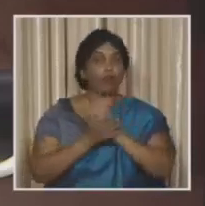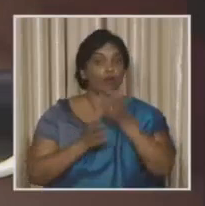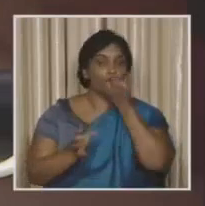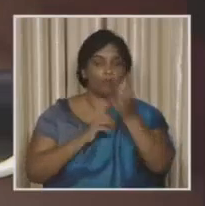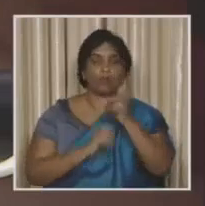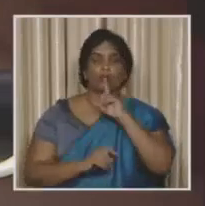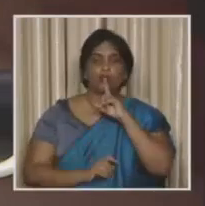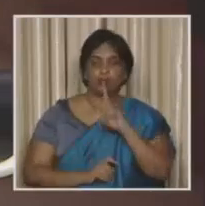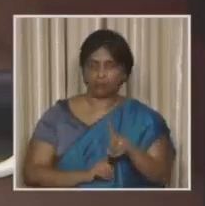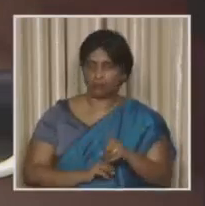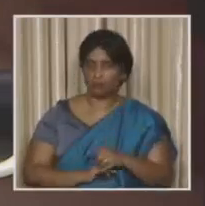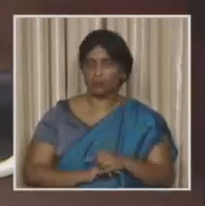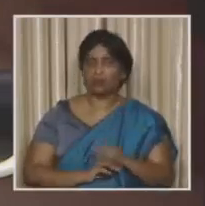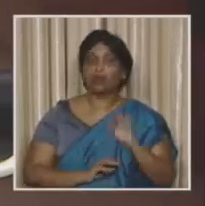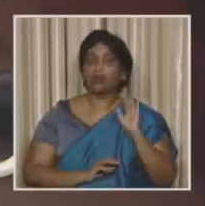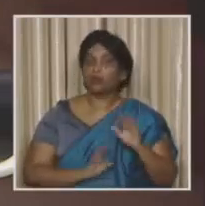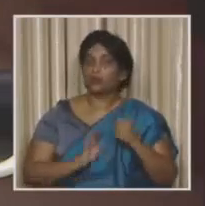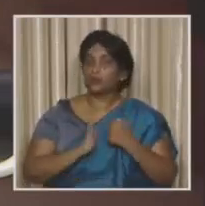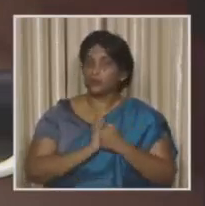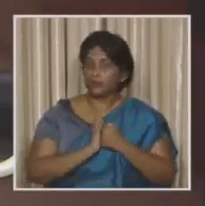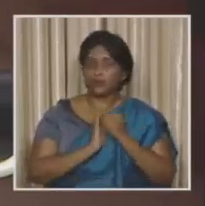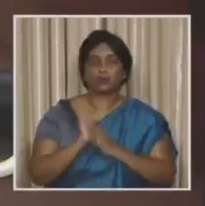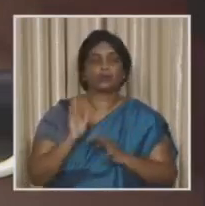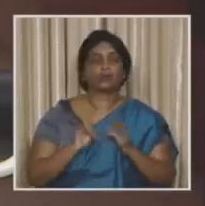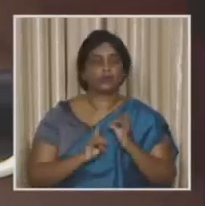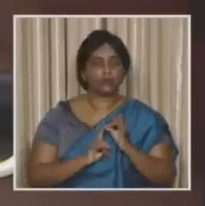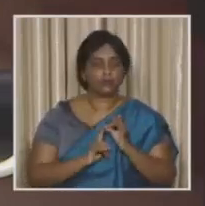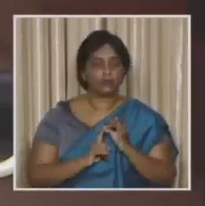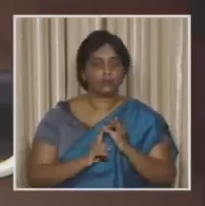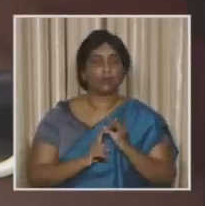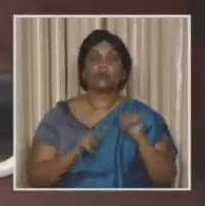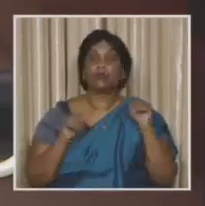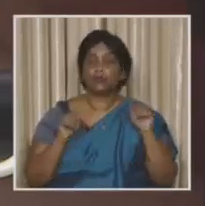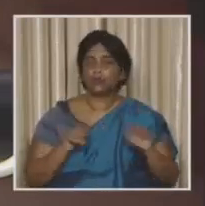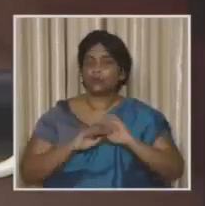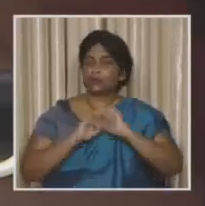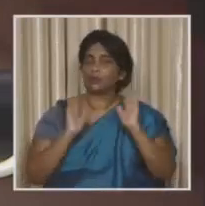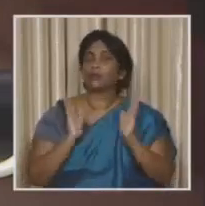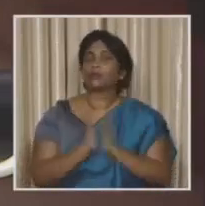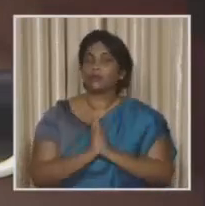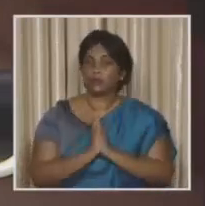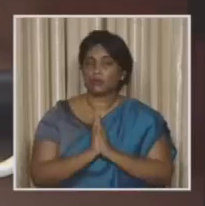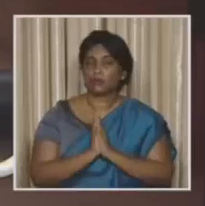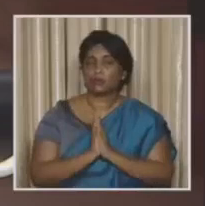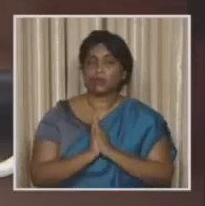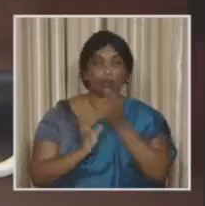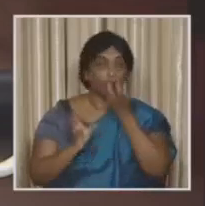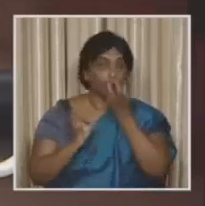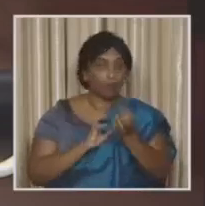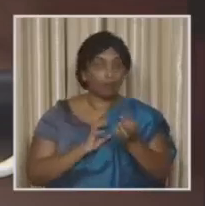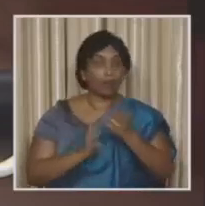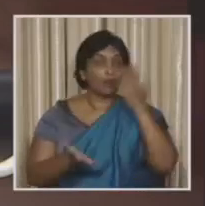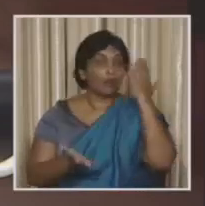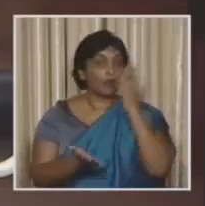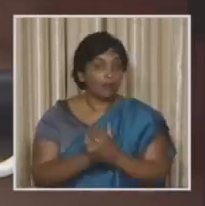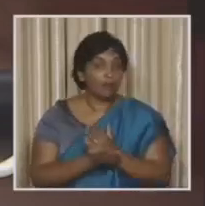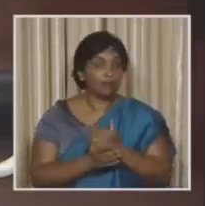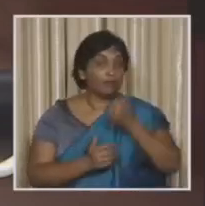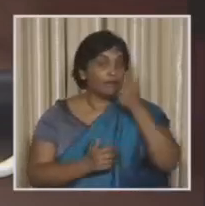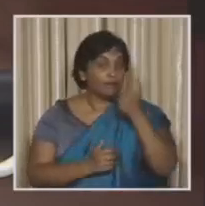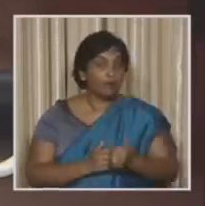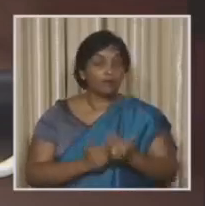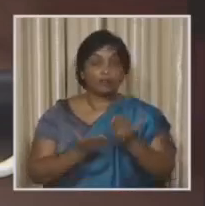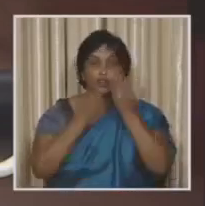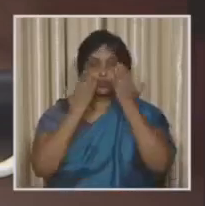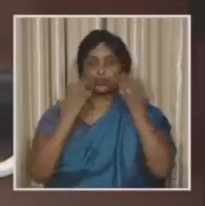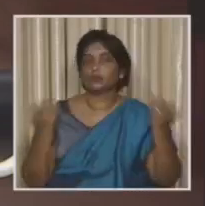ගහනවා කියලා කියනවා. හැබැයි ගරු මන්ත්‍රීතුමීනි මේ කිසි තැනක පාර වලක්වා ගැනීමට වැදගත් වෙන සාධක